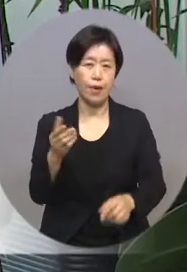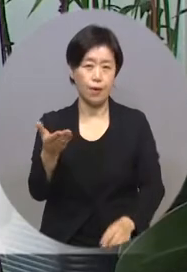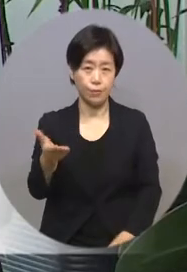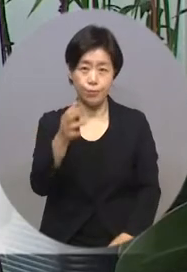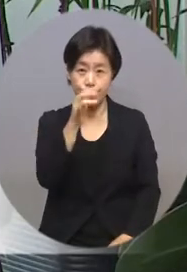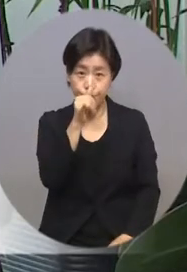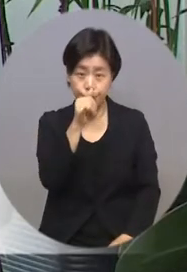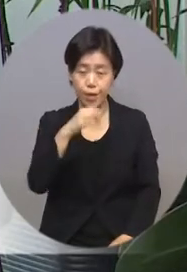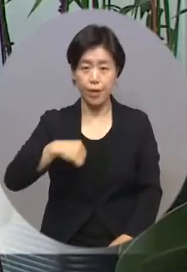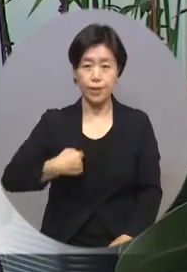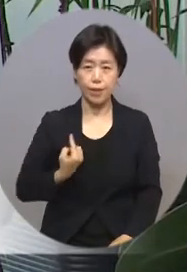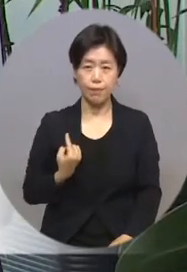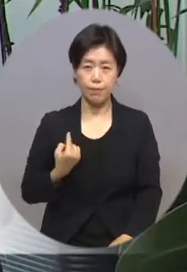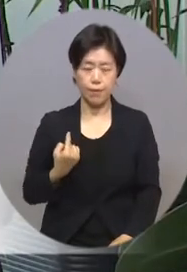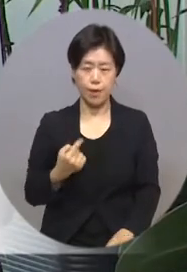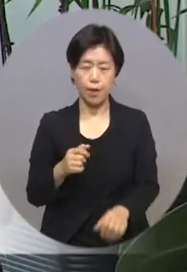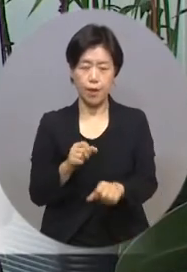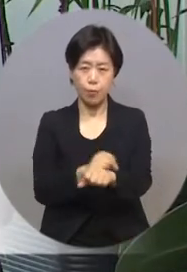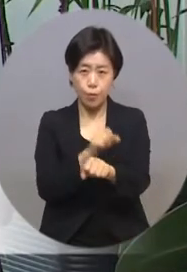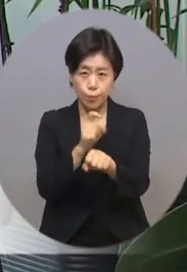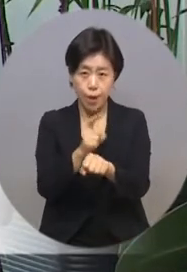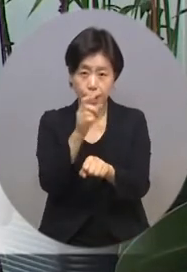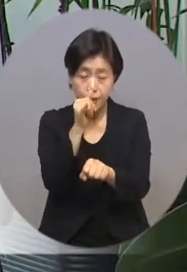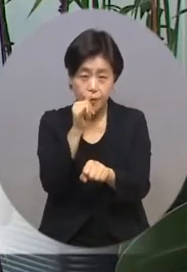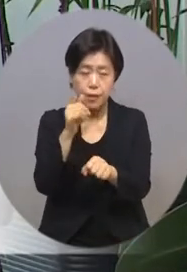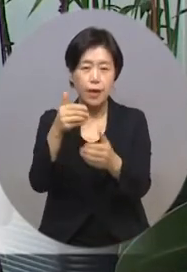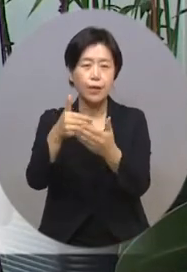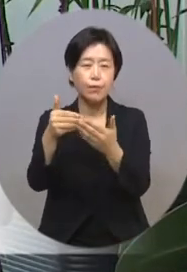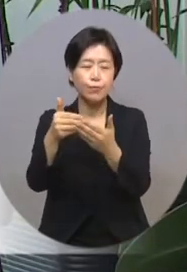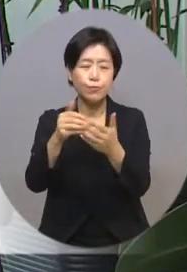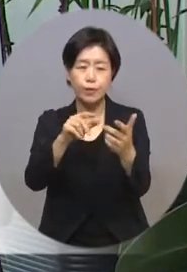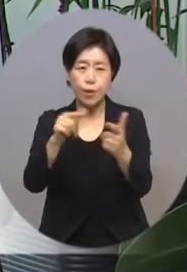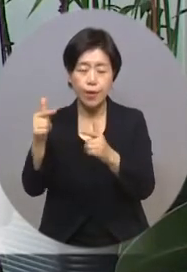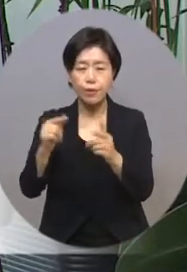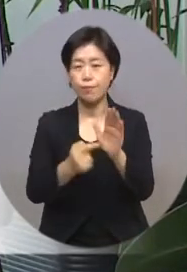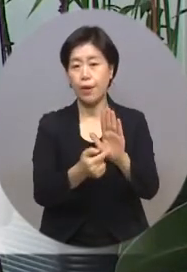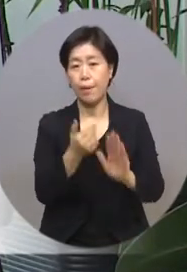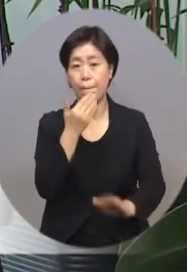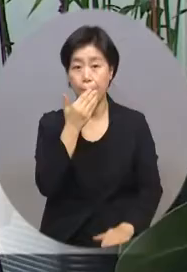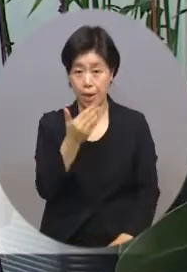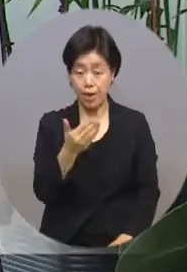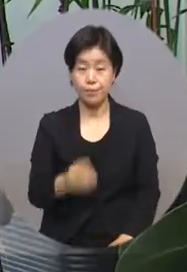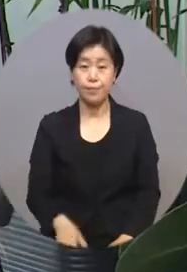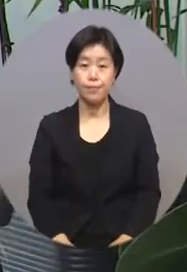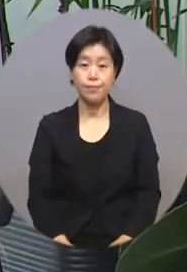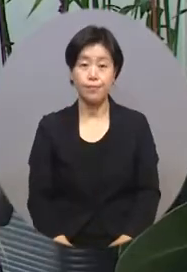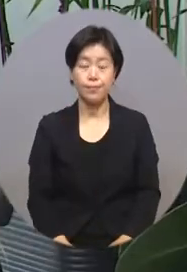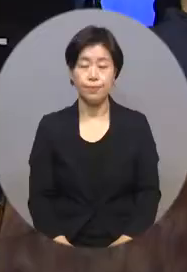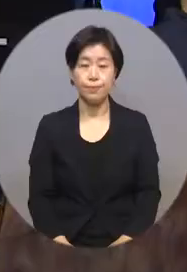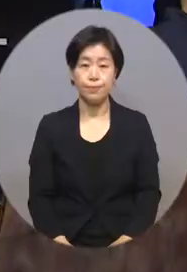다양한 자신만의 독특한 예술 세계를 펼칠 수 있는 기회의 장이 되지 않을까 생각합니다.